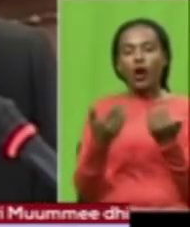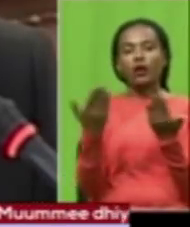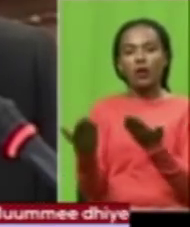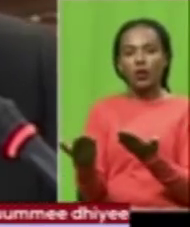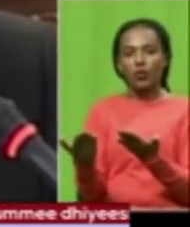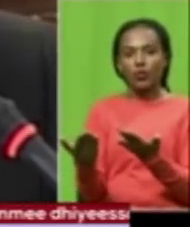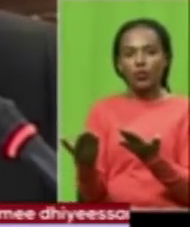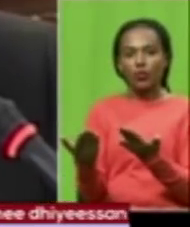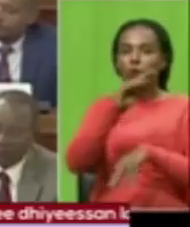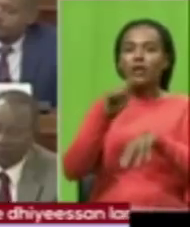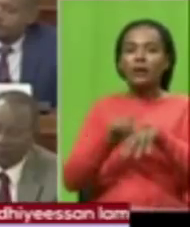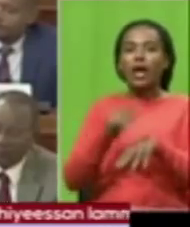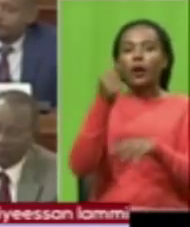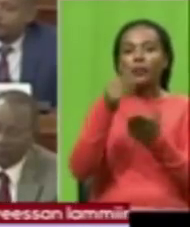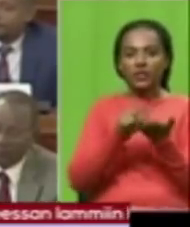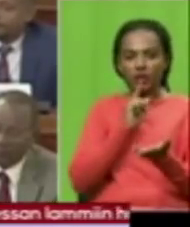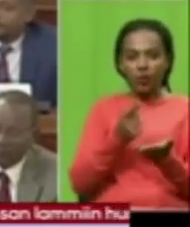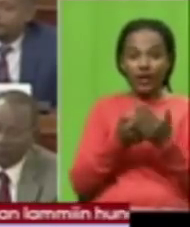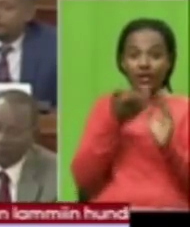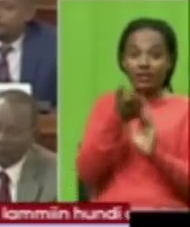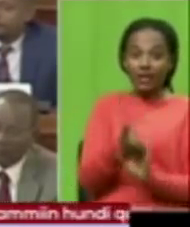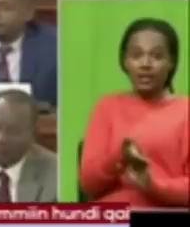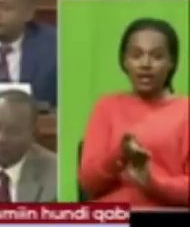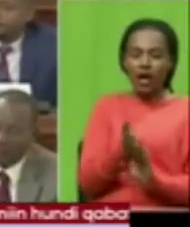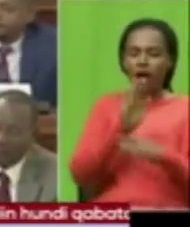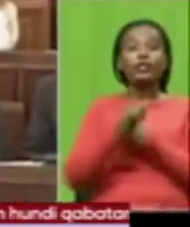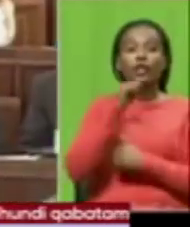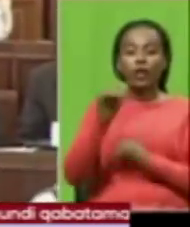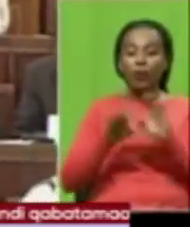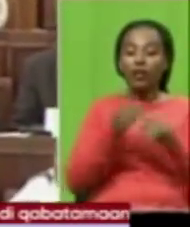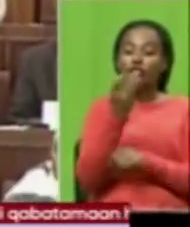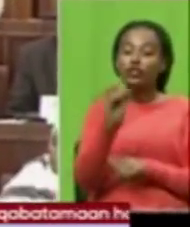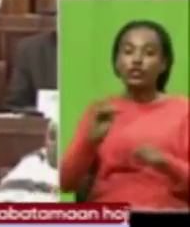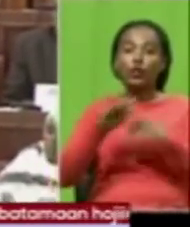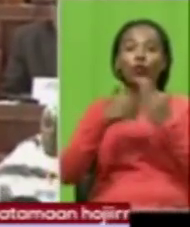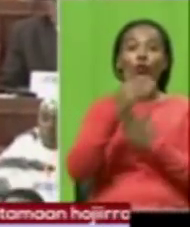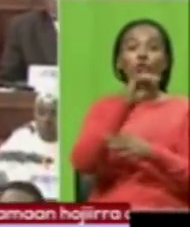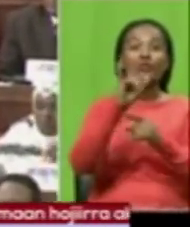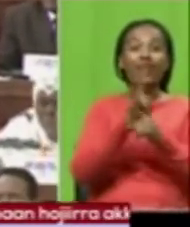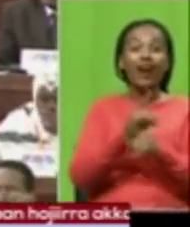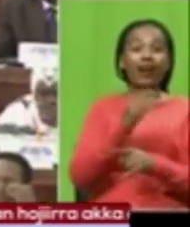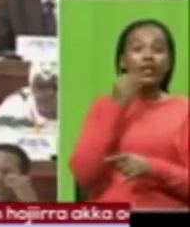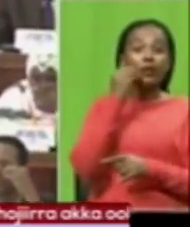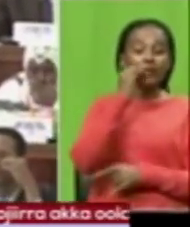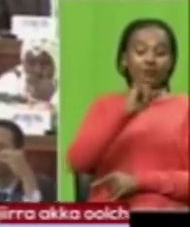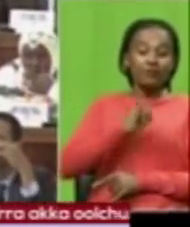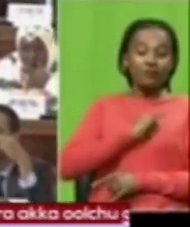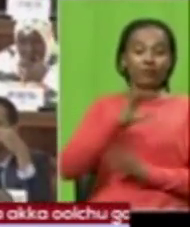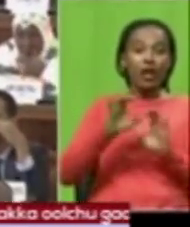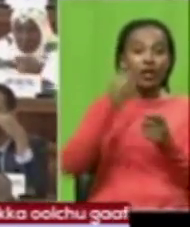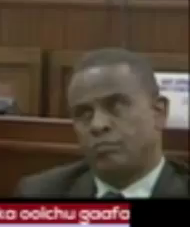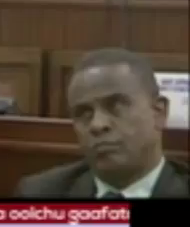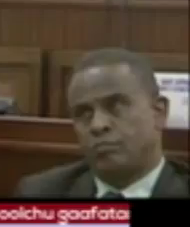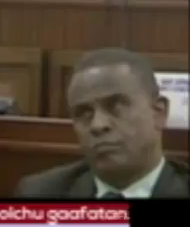Abiy Ahmediif dhiheessaniiru. Dhimmootni qaaleensa jireenya, misooma barnoota, hojii piroojektoota gurguddaa, sharafa alaa,